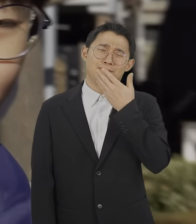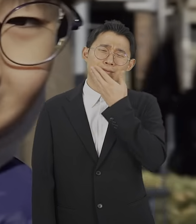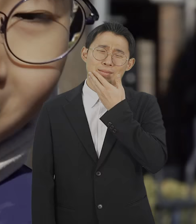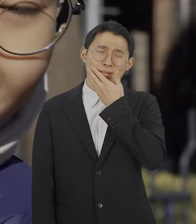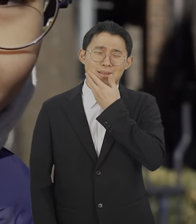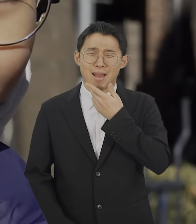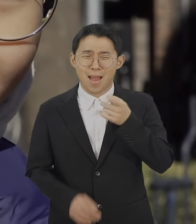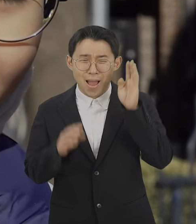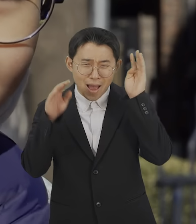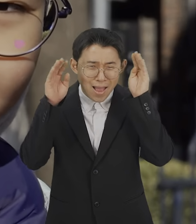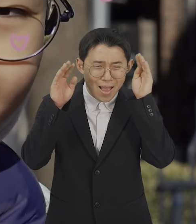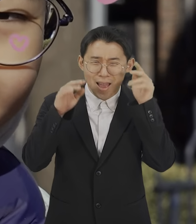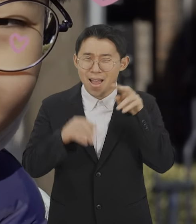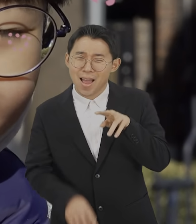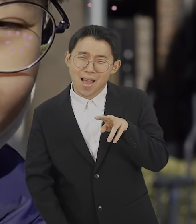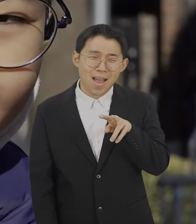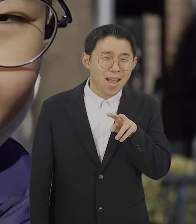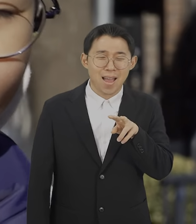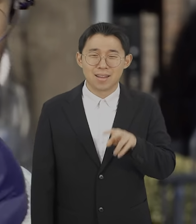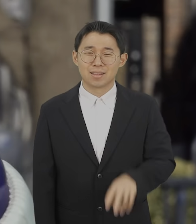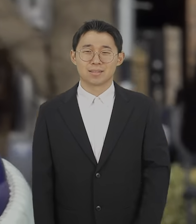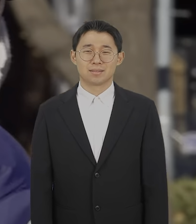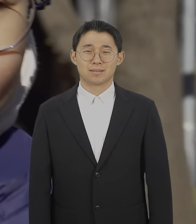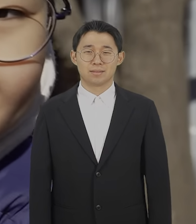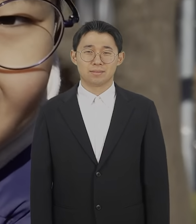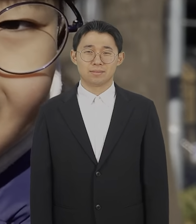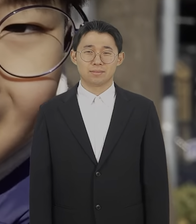너무 귀여워. 강아지다.